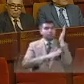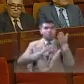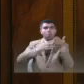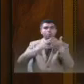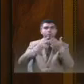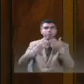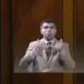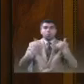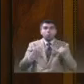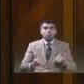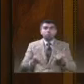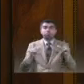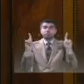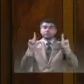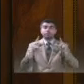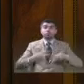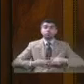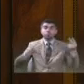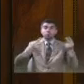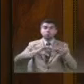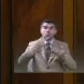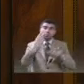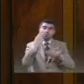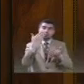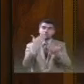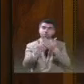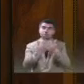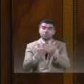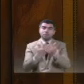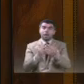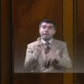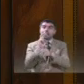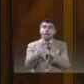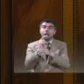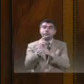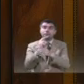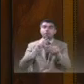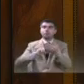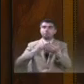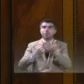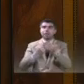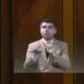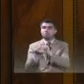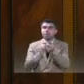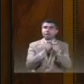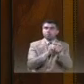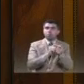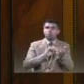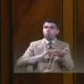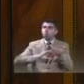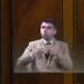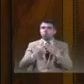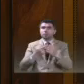يتابعون تطور الدين العمومي من جهة، وأيضا يتابعون